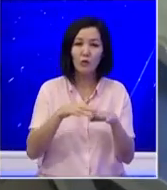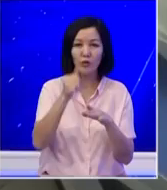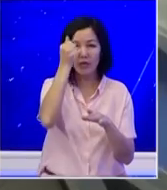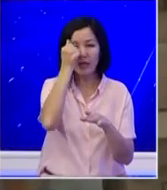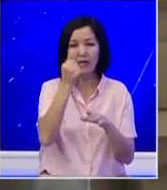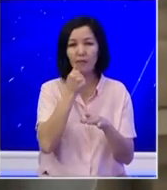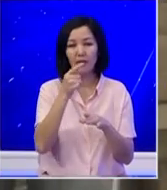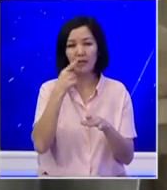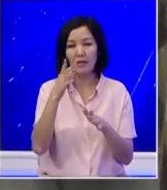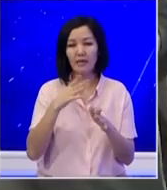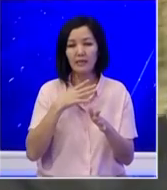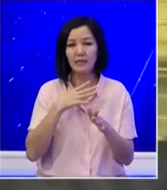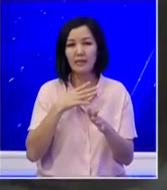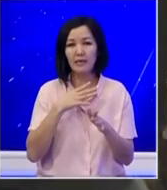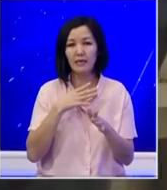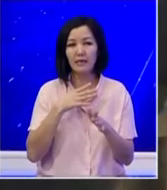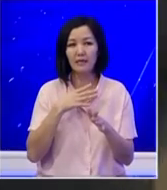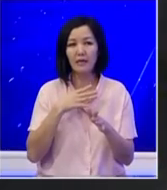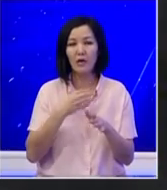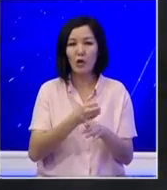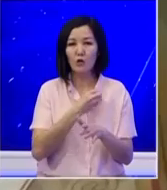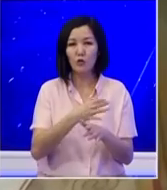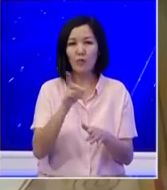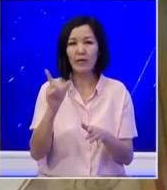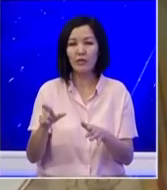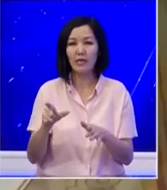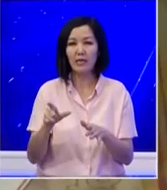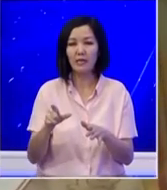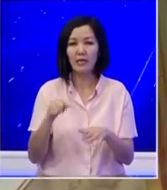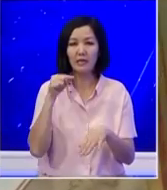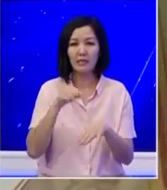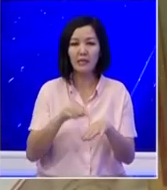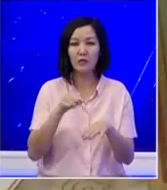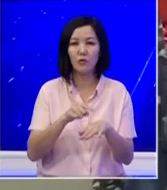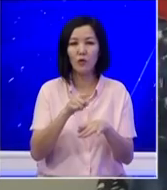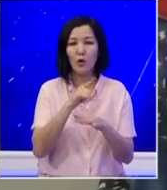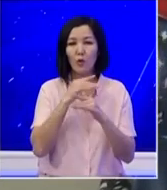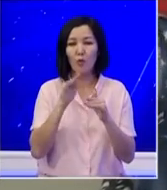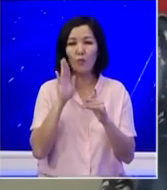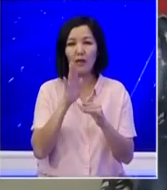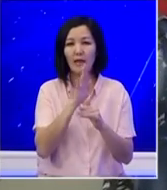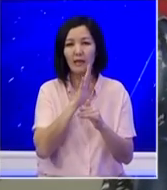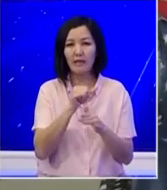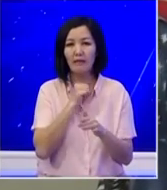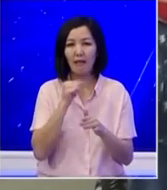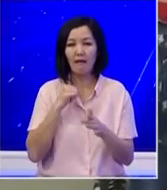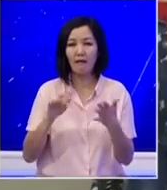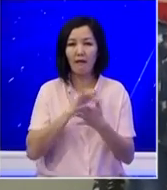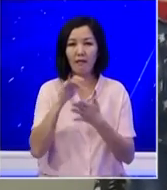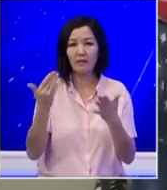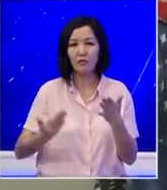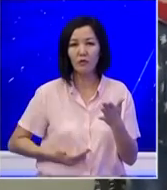жергілікті әріптестері жеткізді. Әне сондай Жомарт жанның жан жылуын сезген көпбалалы аналардың бірі Талғар қаласының тұрғыны